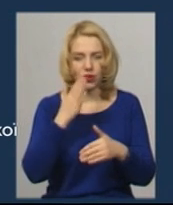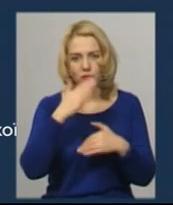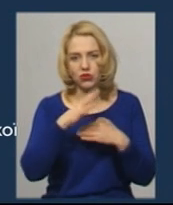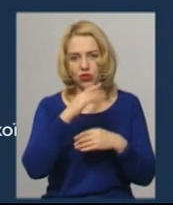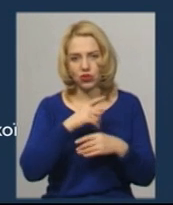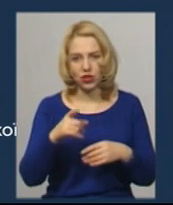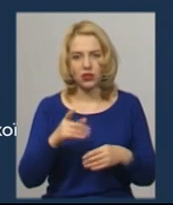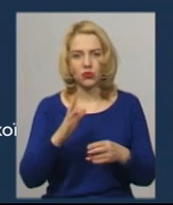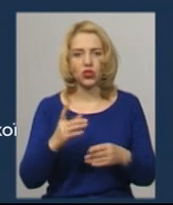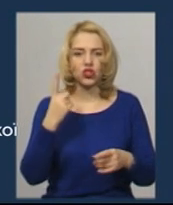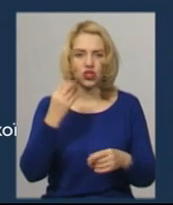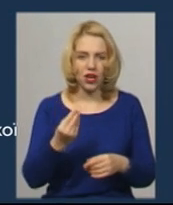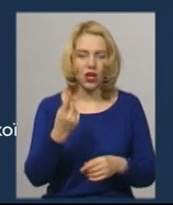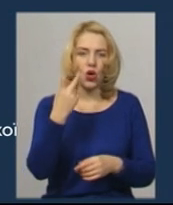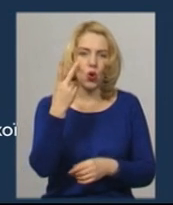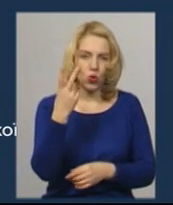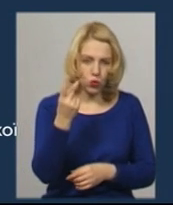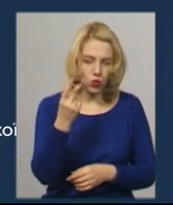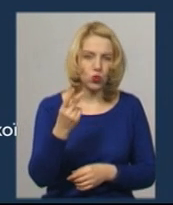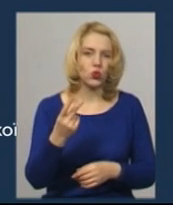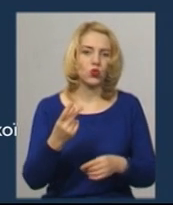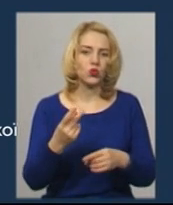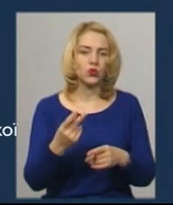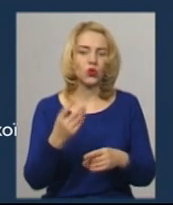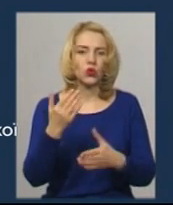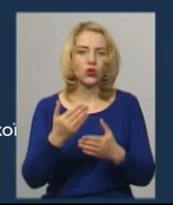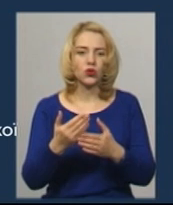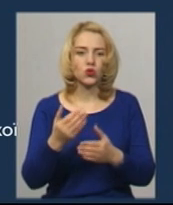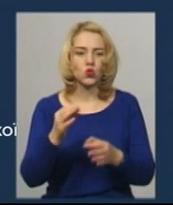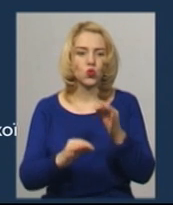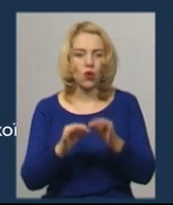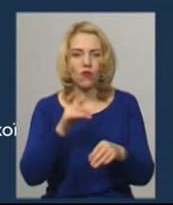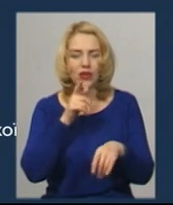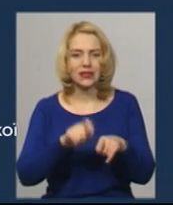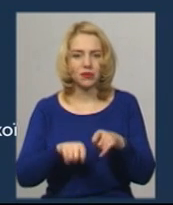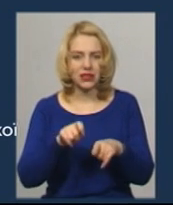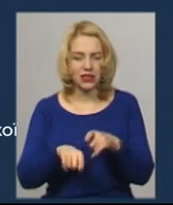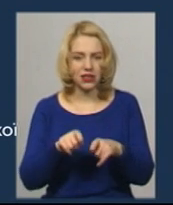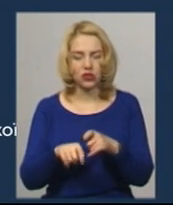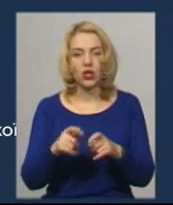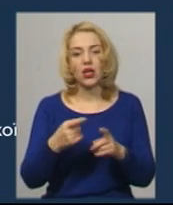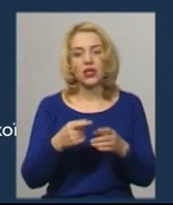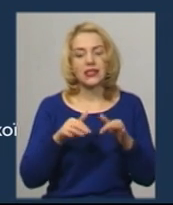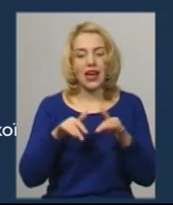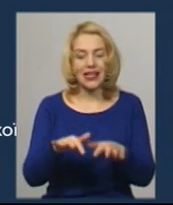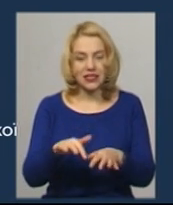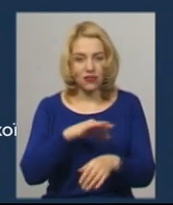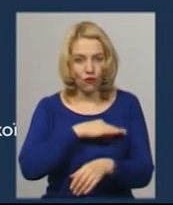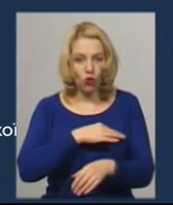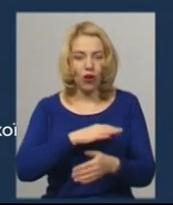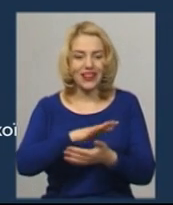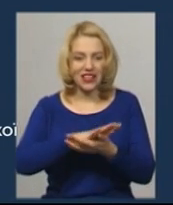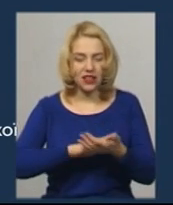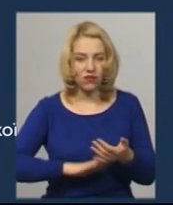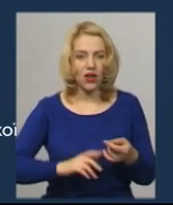одну судово-ветеринарну експертизу. Враховуючи, що досудове слідство триває, іншої інформації по цьому кримінальному провадженню на даний